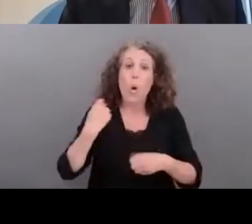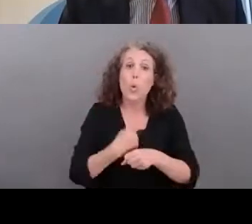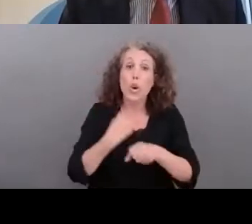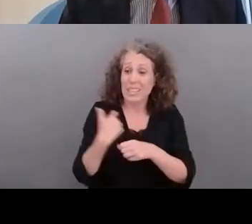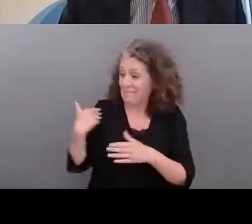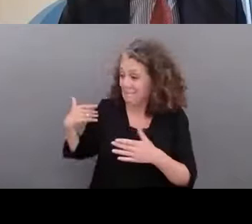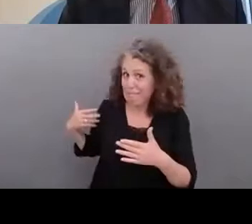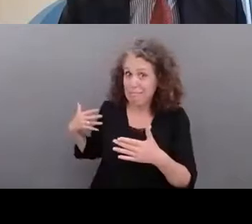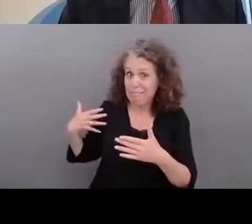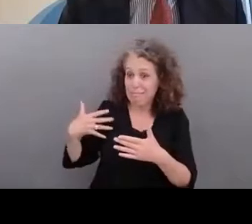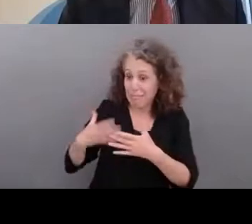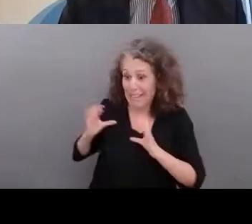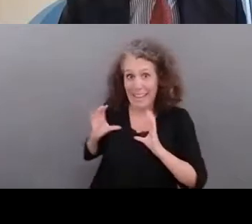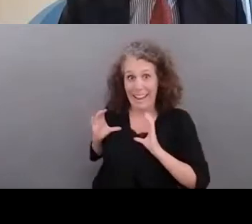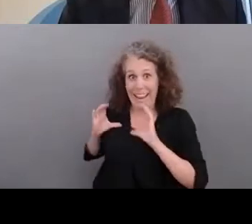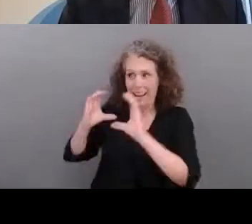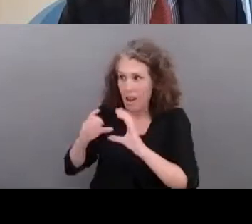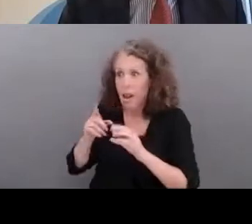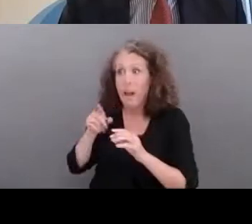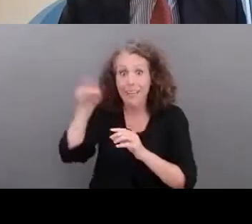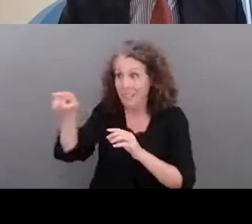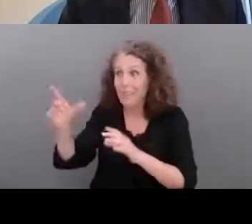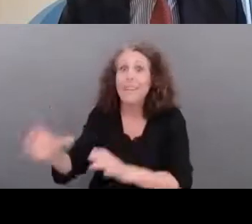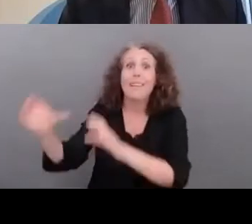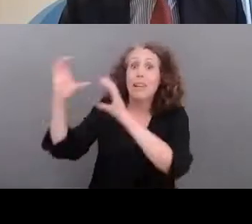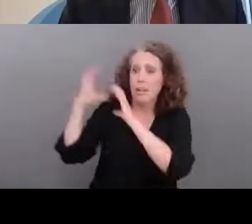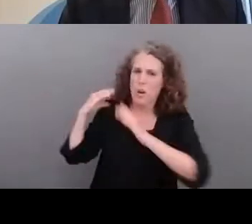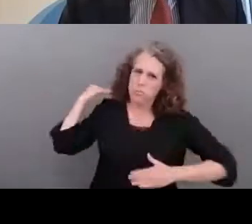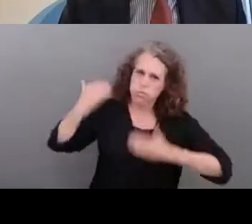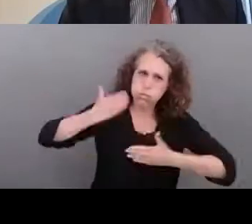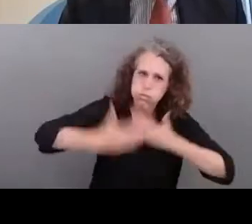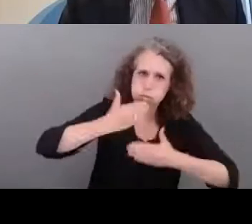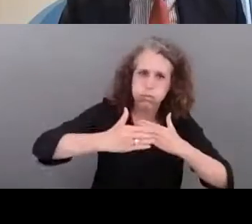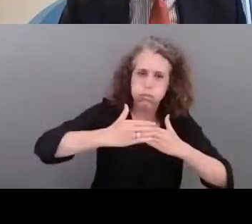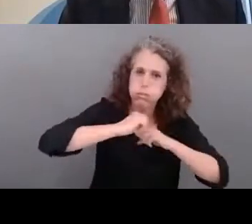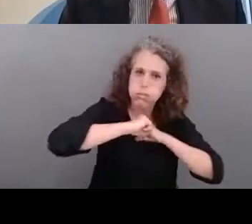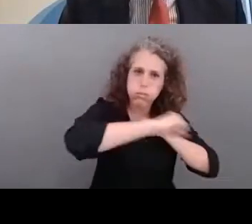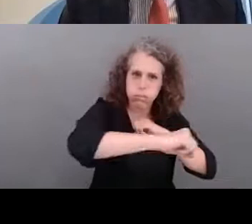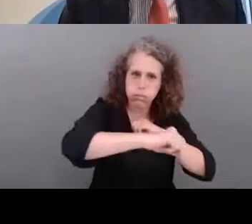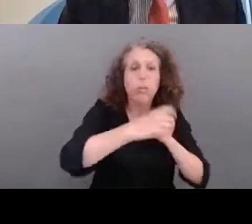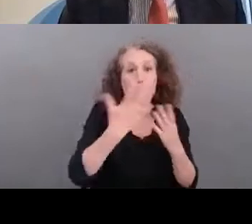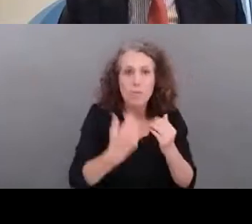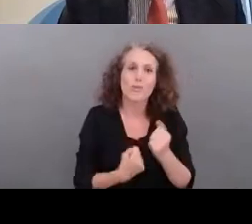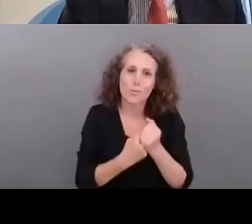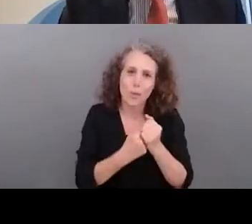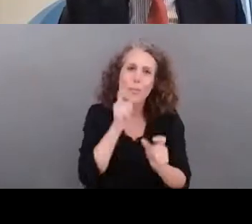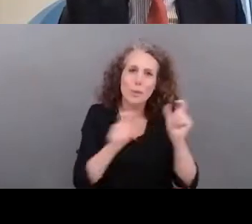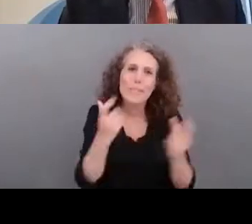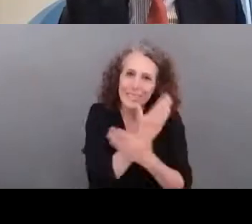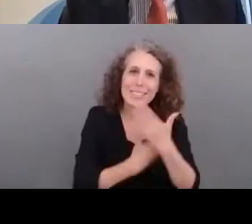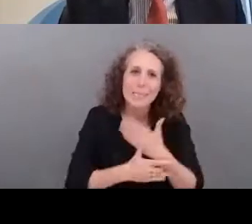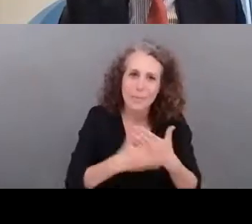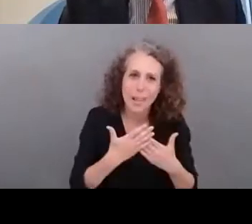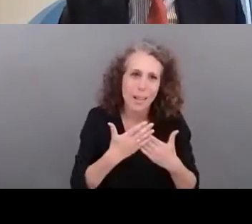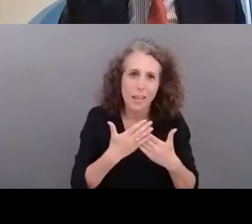en travaillant à partir des premières étapes, il va accélérer et fait beaucoup de progrès, plus de progrès pour répondre aux besoins des personnes